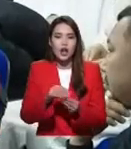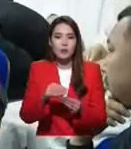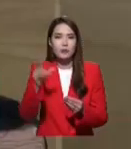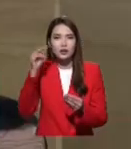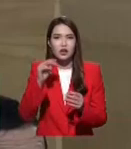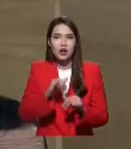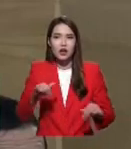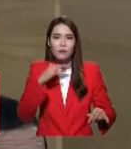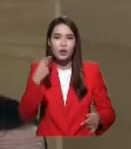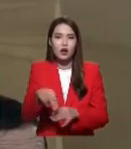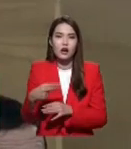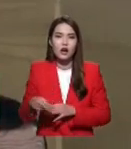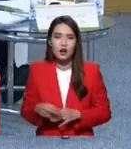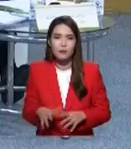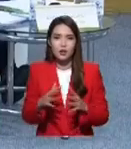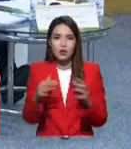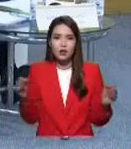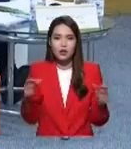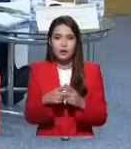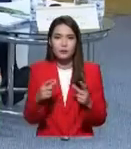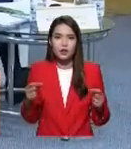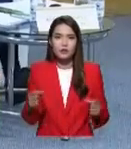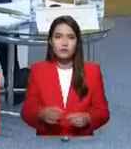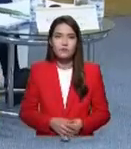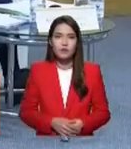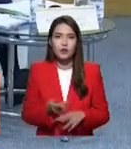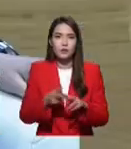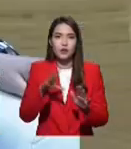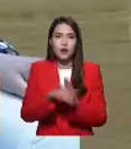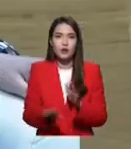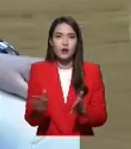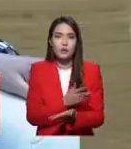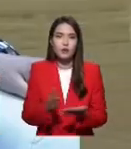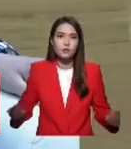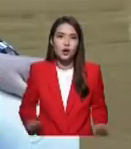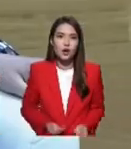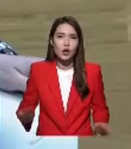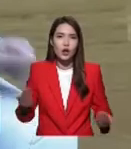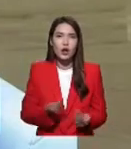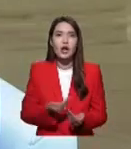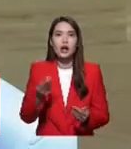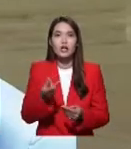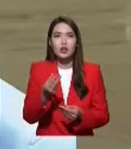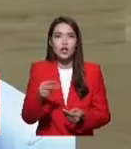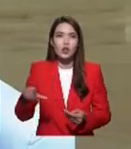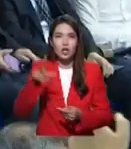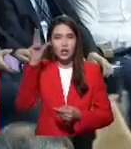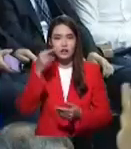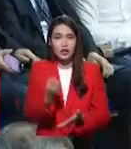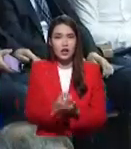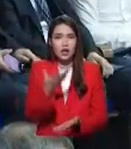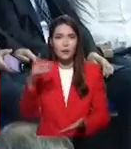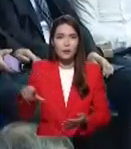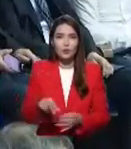болып есептеліп, бұл соңы келіп кету қиындау. Бұдан бөлік тұрғындар ақылы жолдың тарифі қымбат екенін айтты. Жол